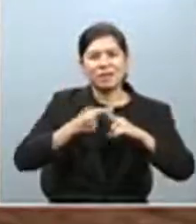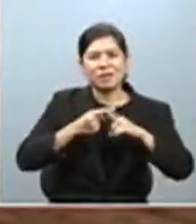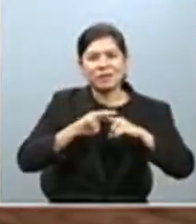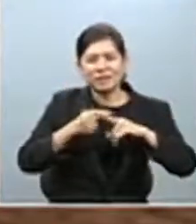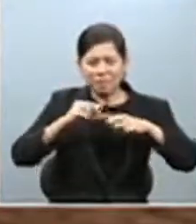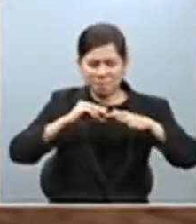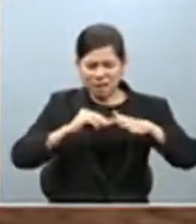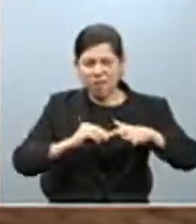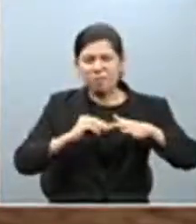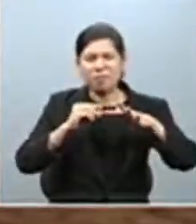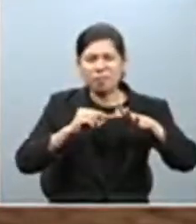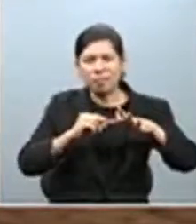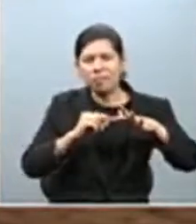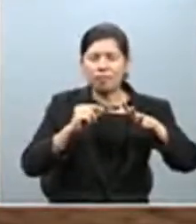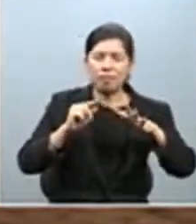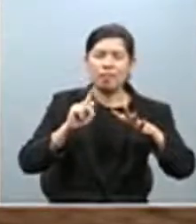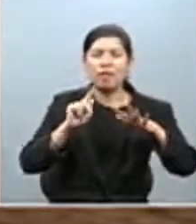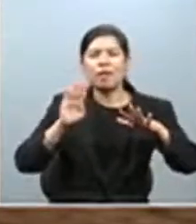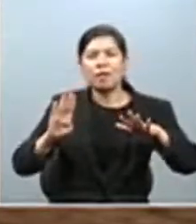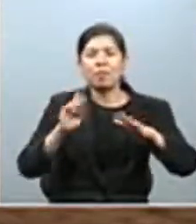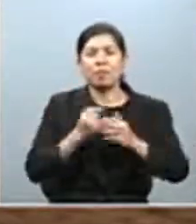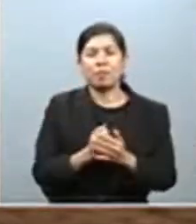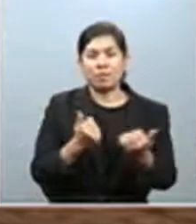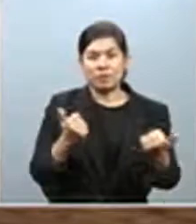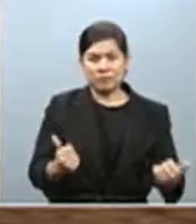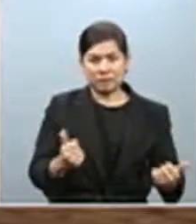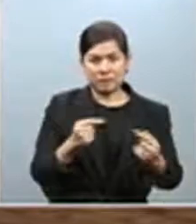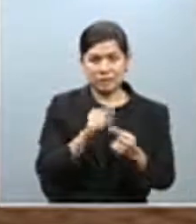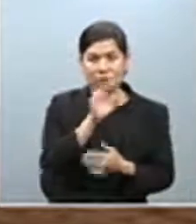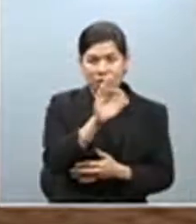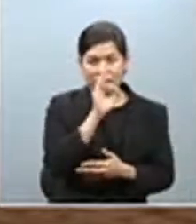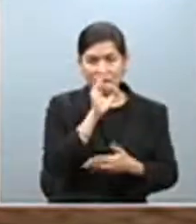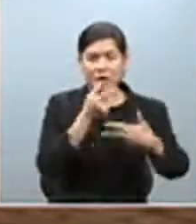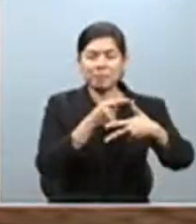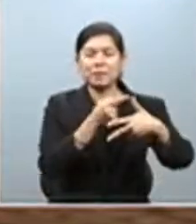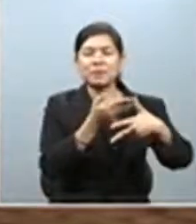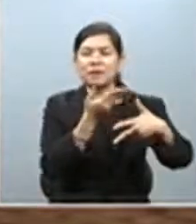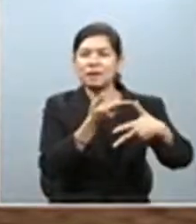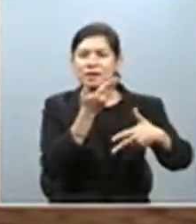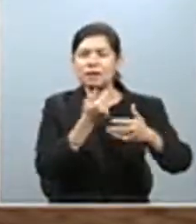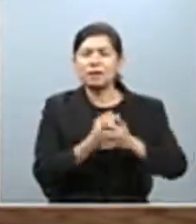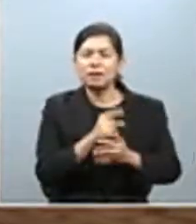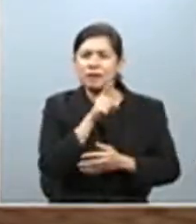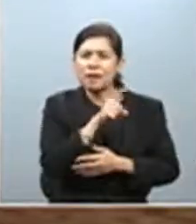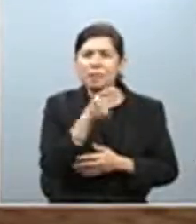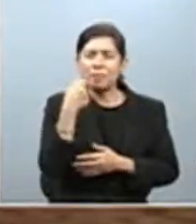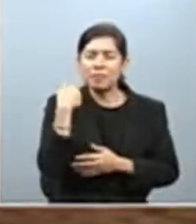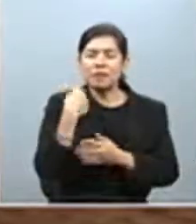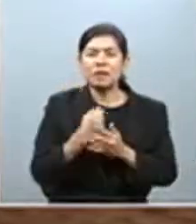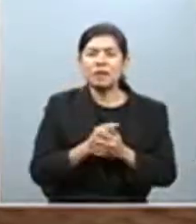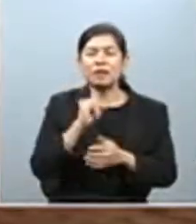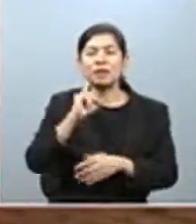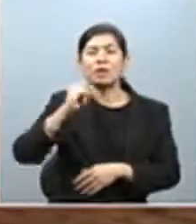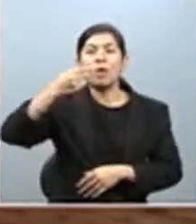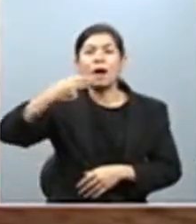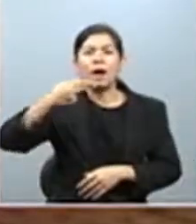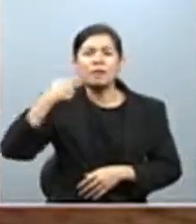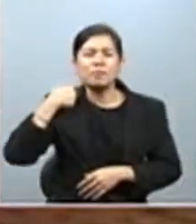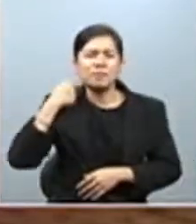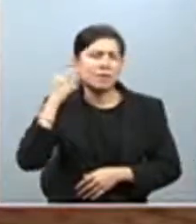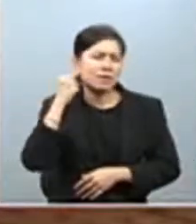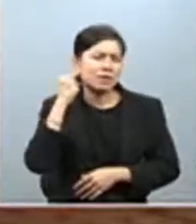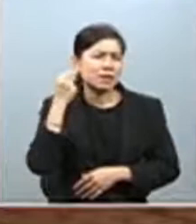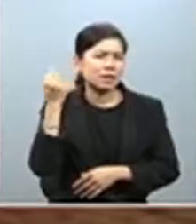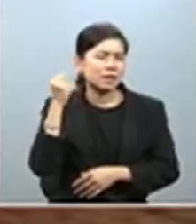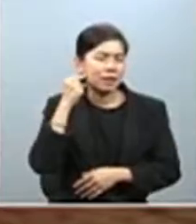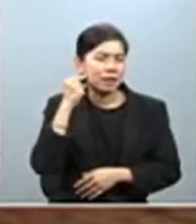หยิบมาจะเก็บตกเรื่องแรกของเราถามว่าคุณผู้ชมได้ยินคำว่าไหทั้งหมดกี่ครั้ง